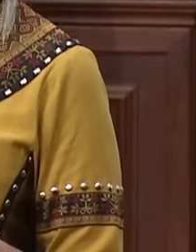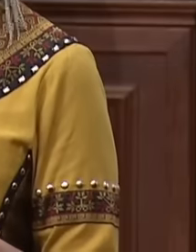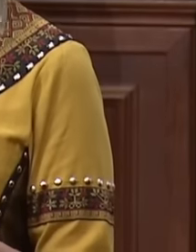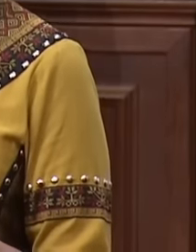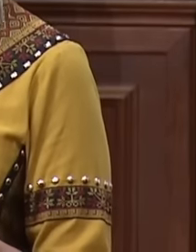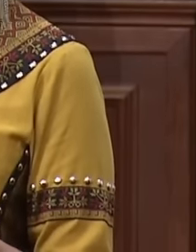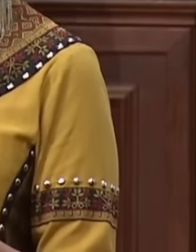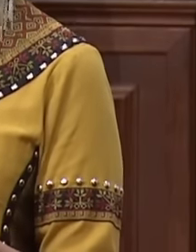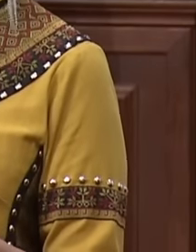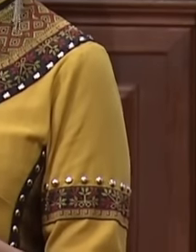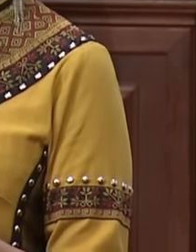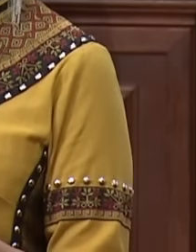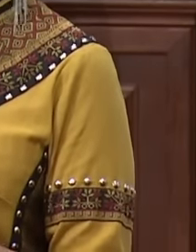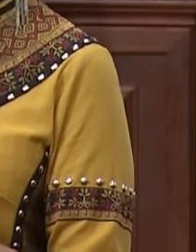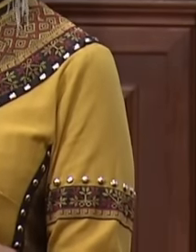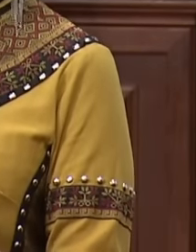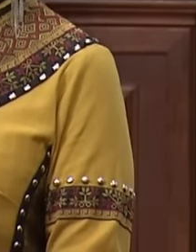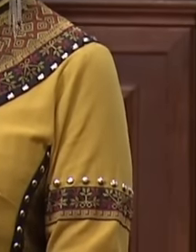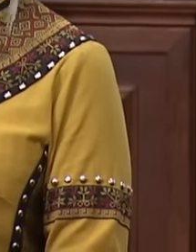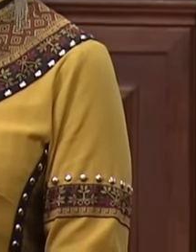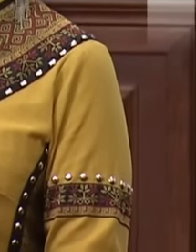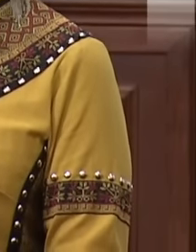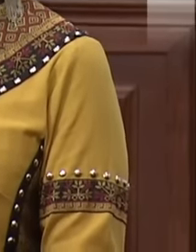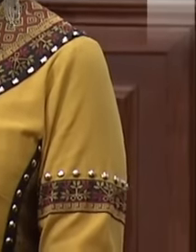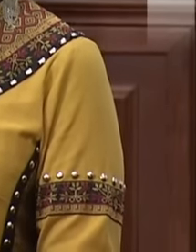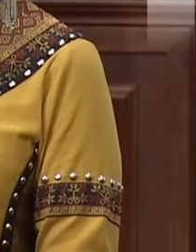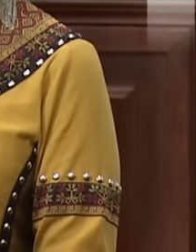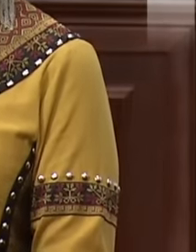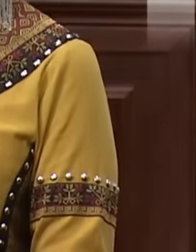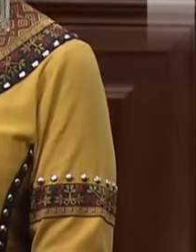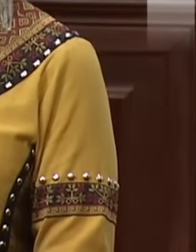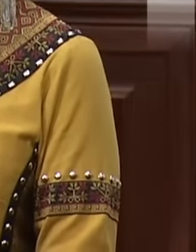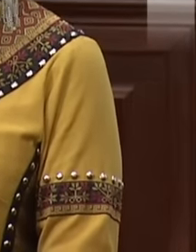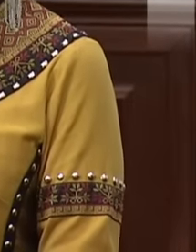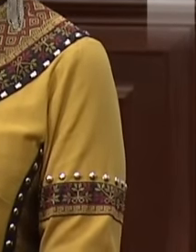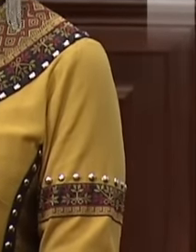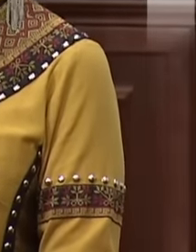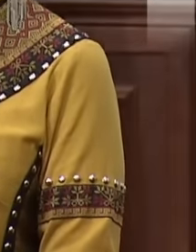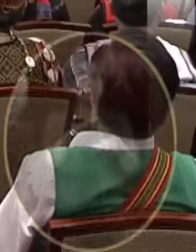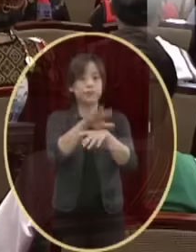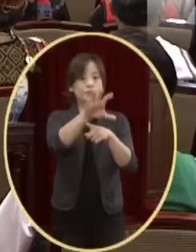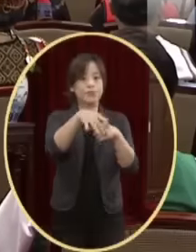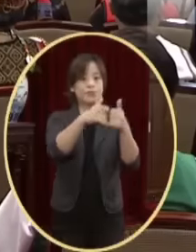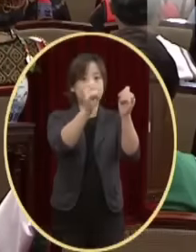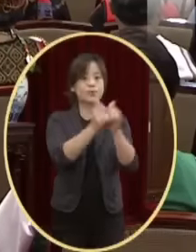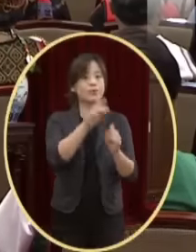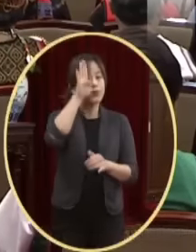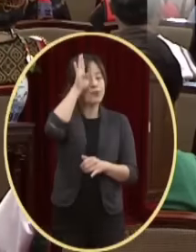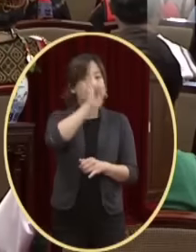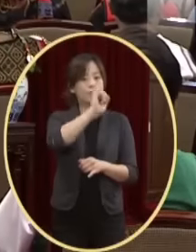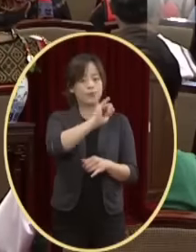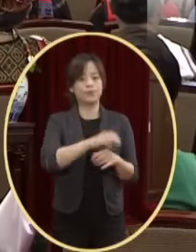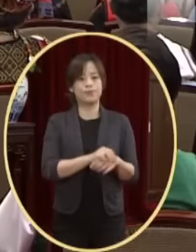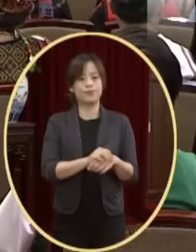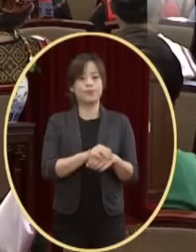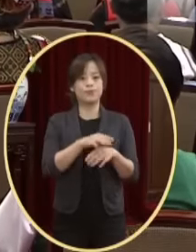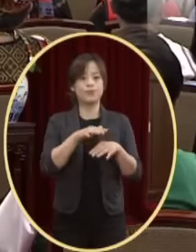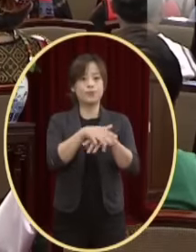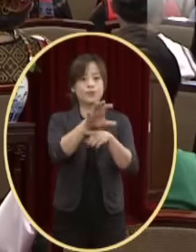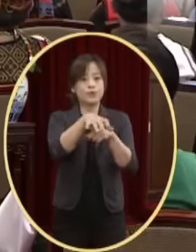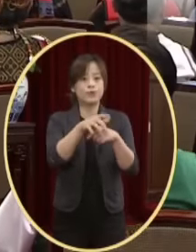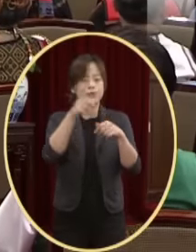真。 祈福仪式，首先邀请布农族胡金娘女士，以布农